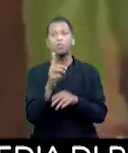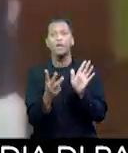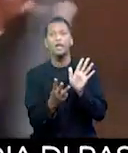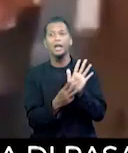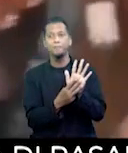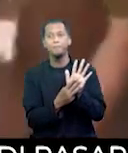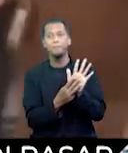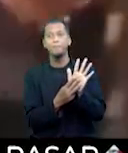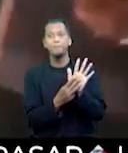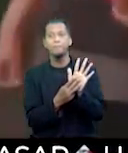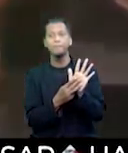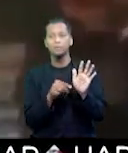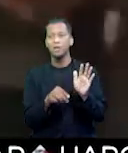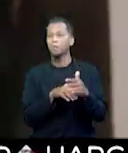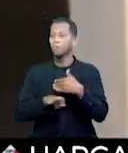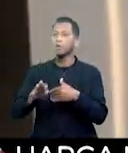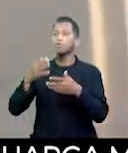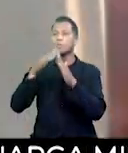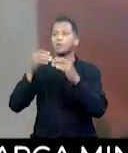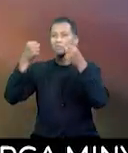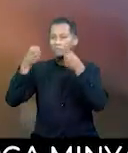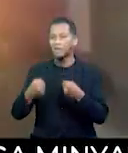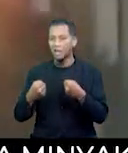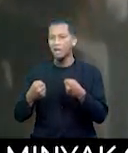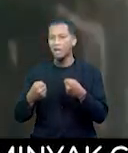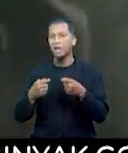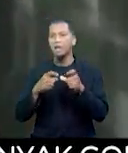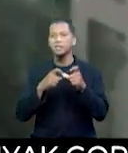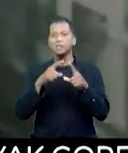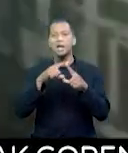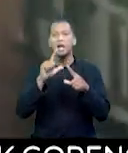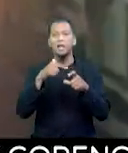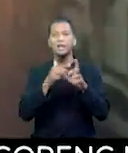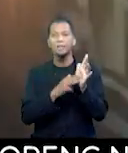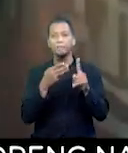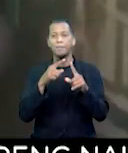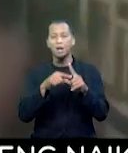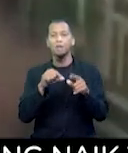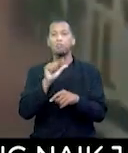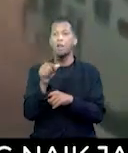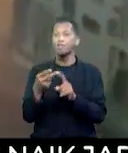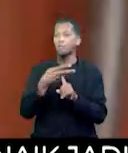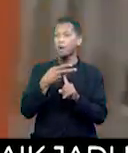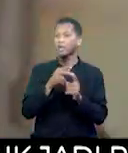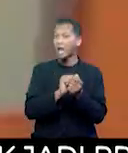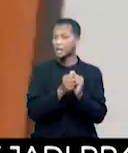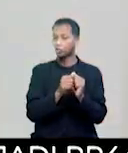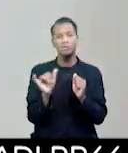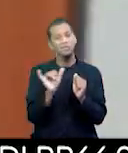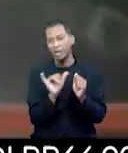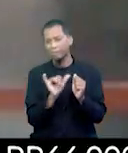Salemba Cabang Kejaksaan Agung. Sebelumnya pada bulan Februari lalu dalam perkara yang sama, Kejaksaan Agung juga telah menetapkan tersangka